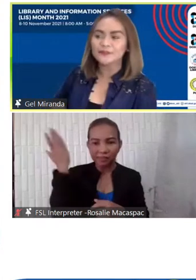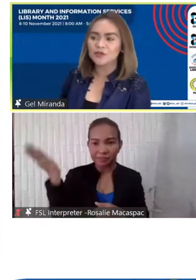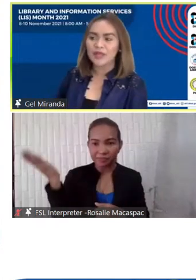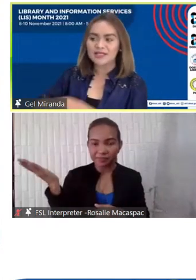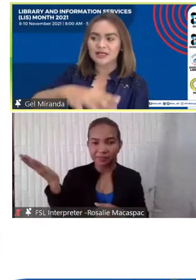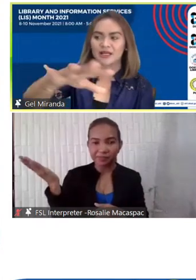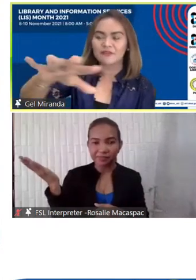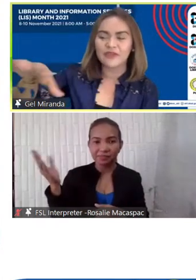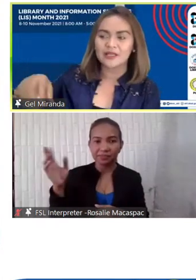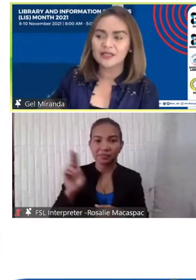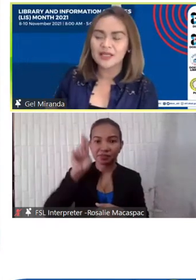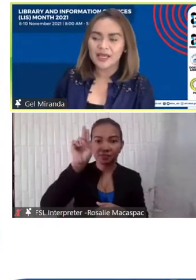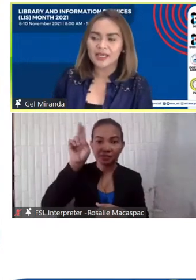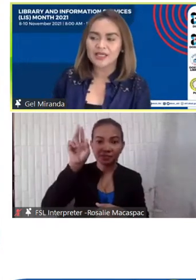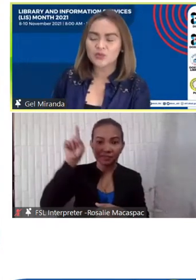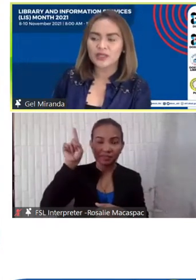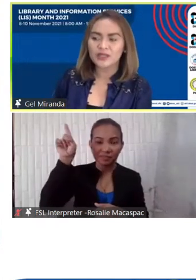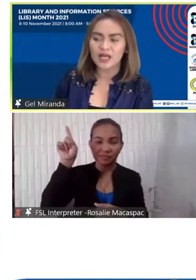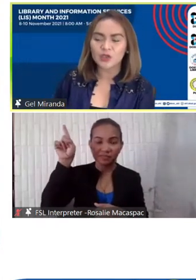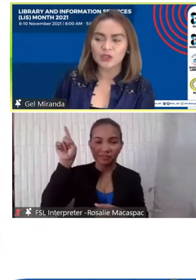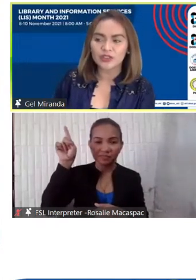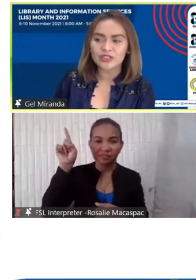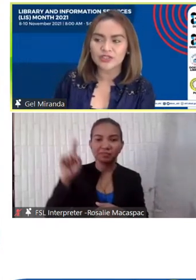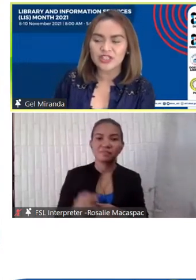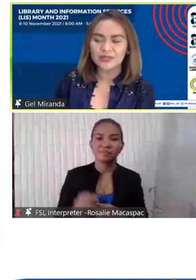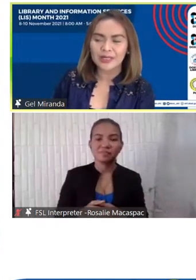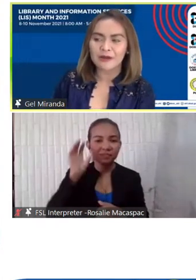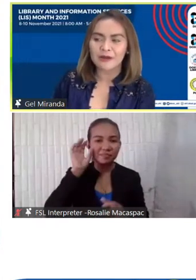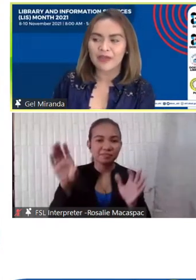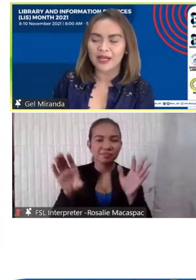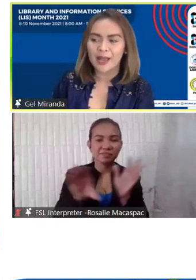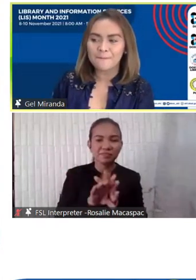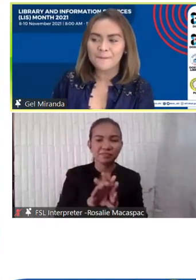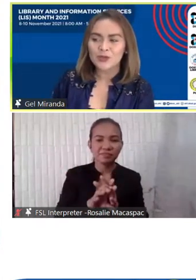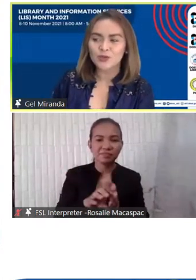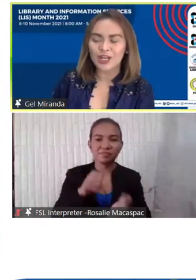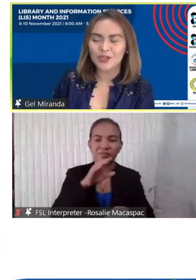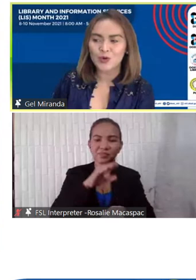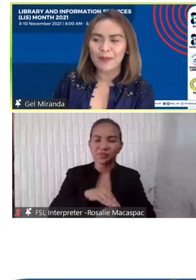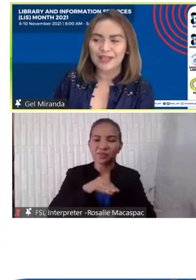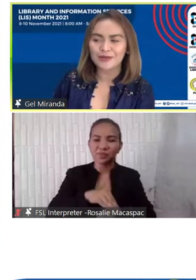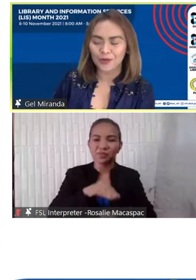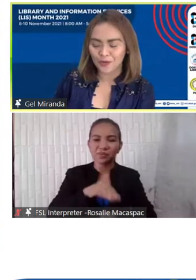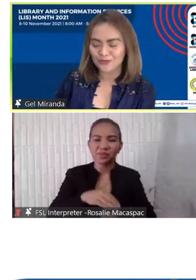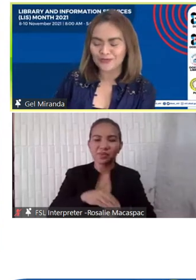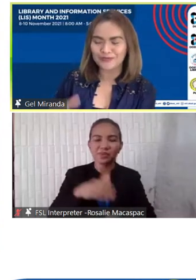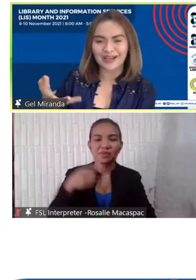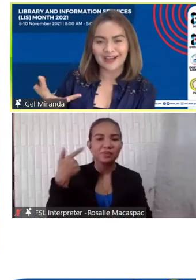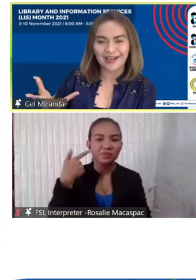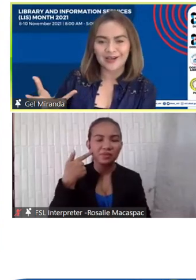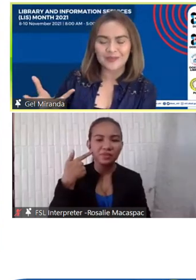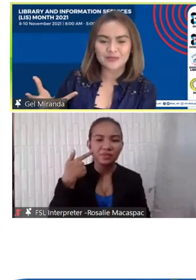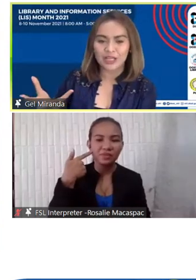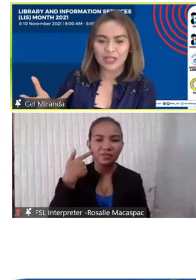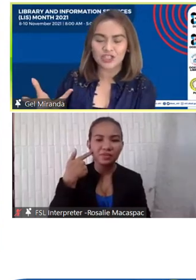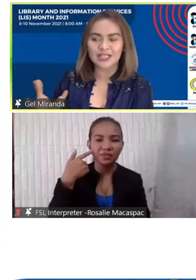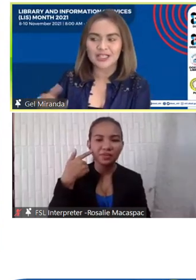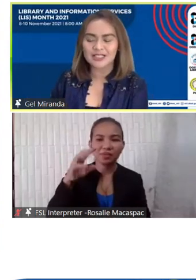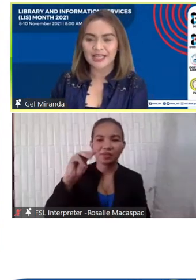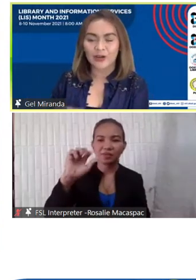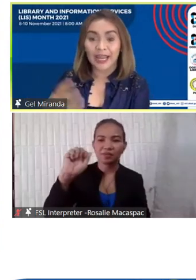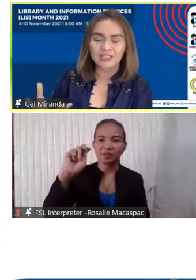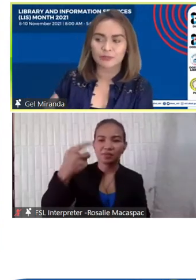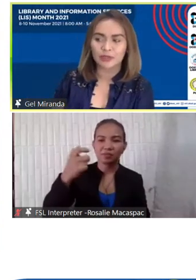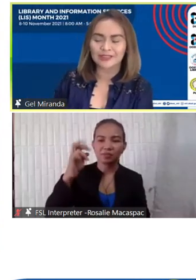ayan, yung nasa field, is with Dr. Georgine Primavera. So siya yung mangrove